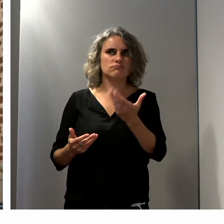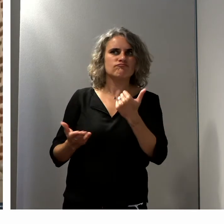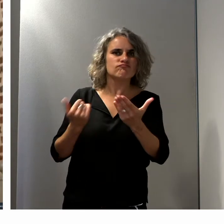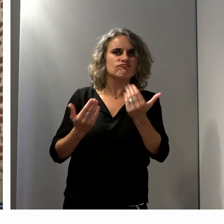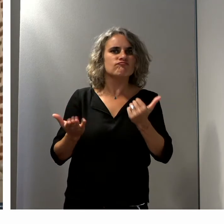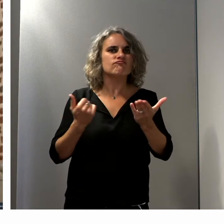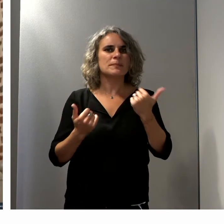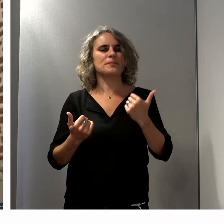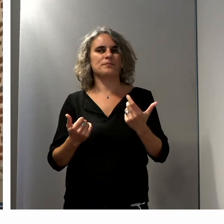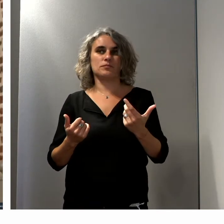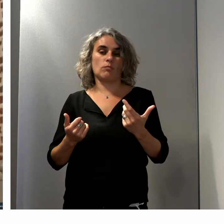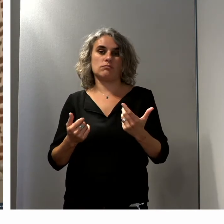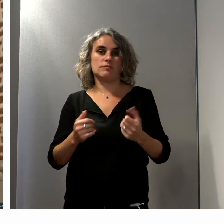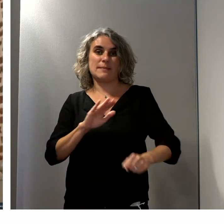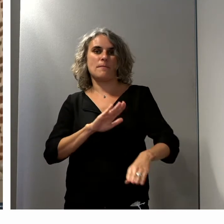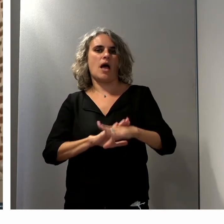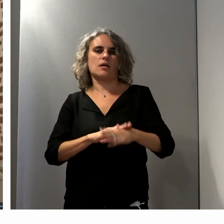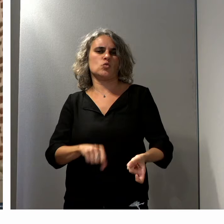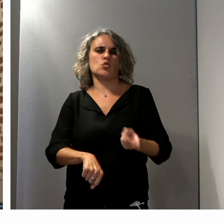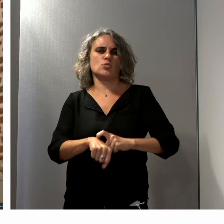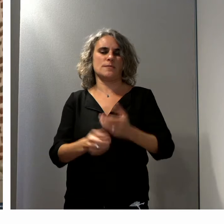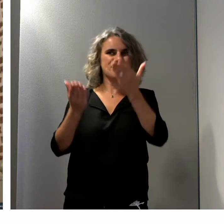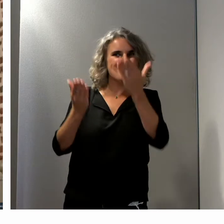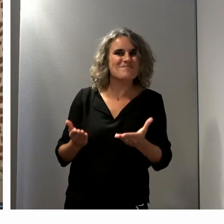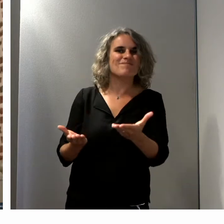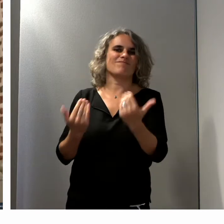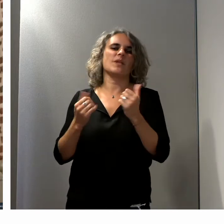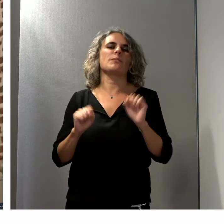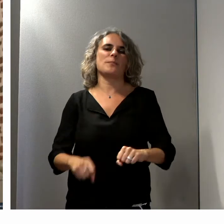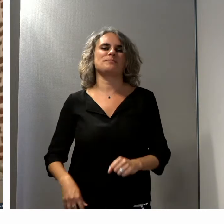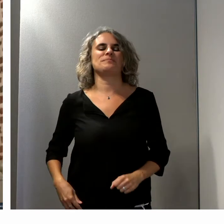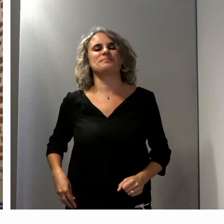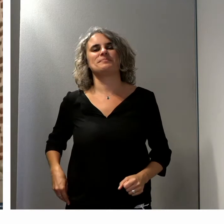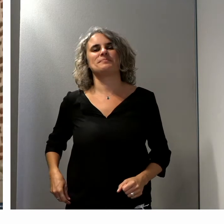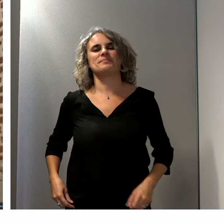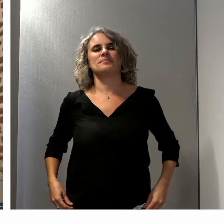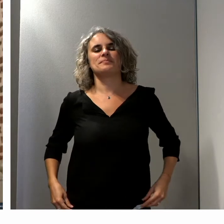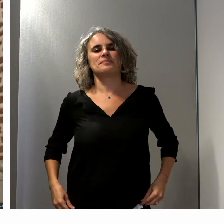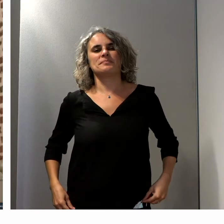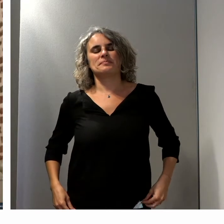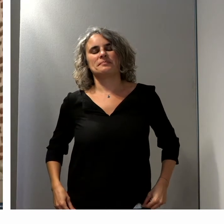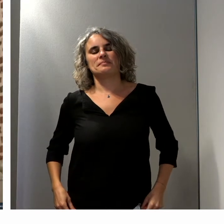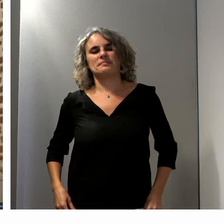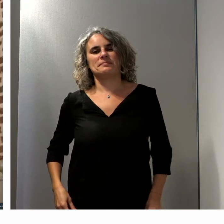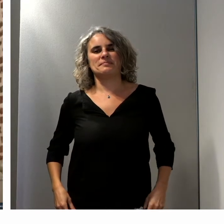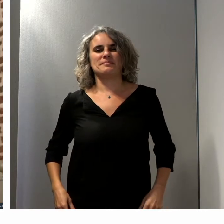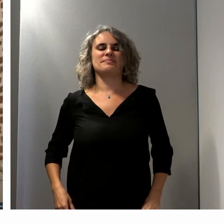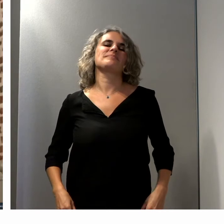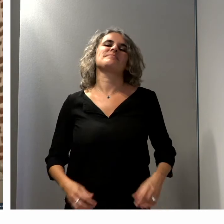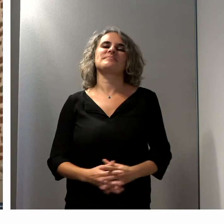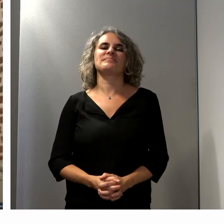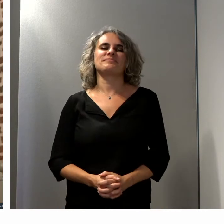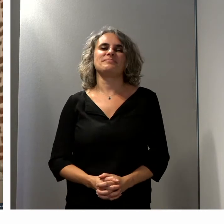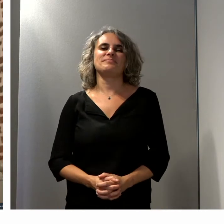ces personnes d'être au point de départ de nouveaux produits ou de nouveaux services. Du coup, concrètement, ça s'incarne dans